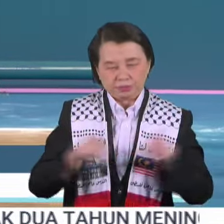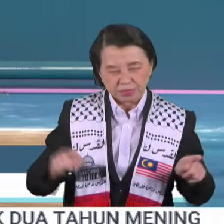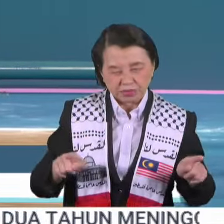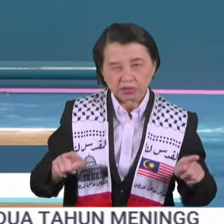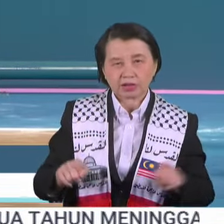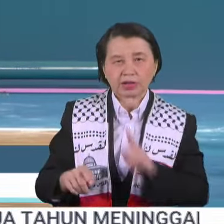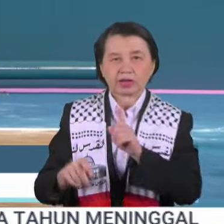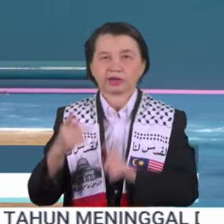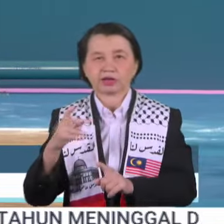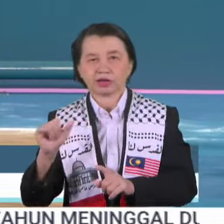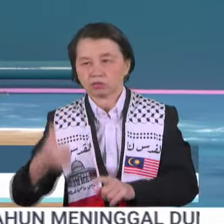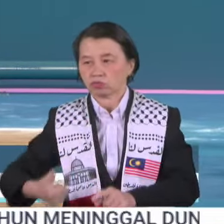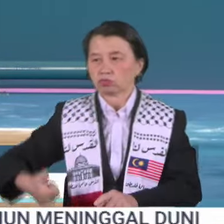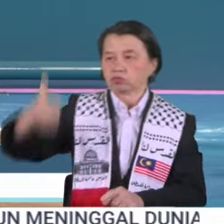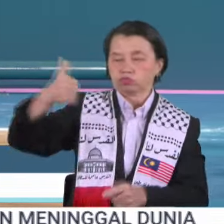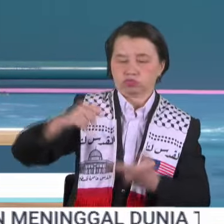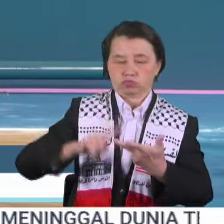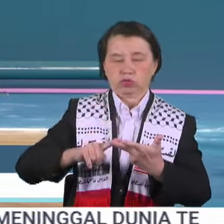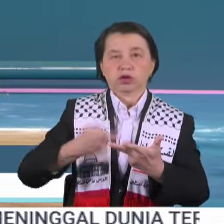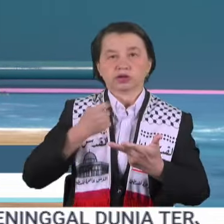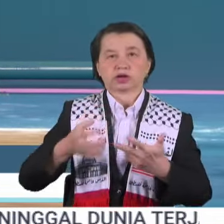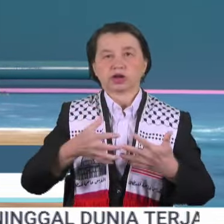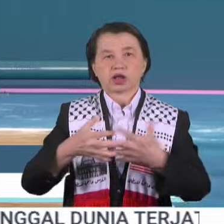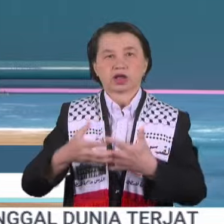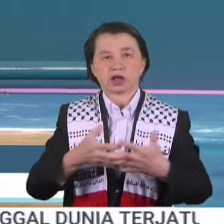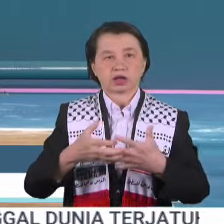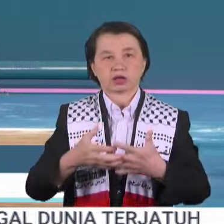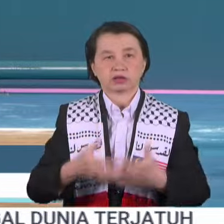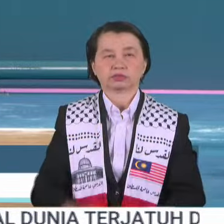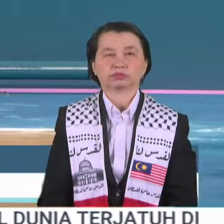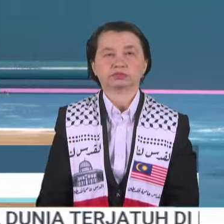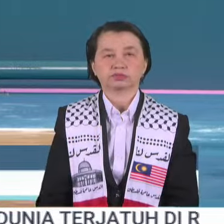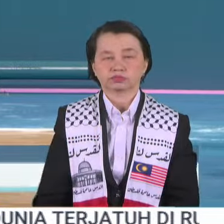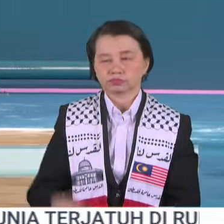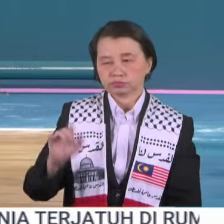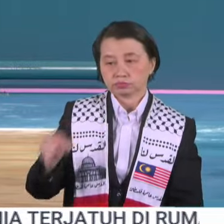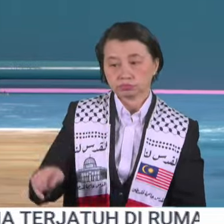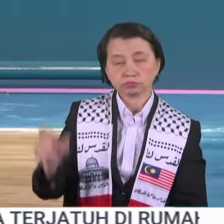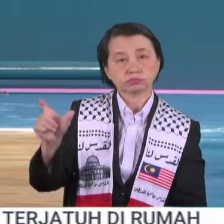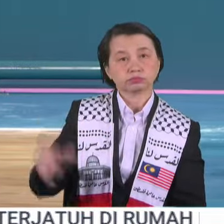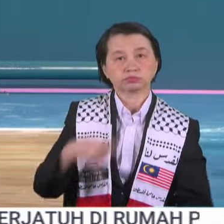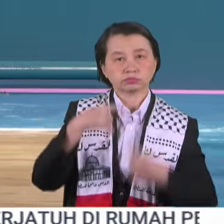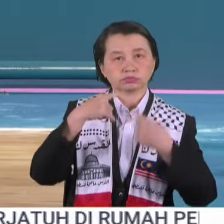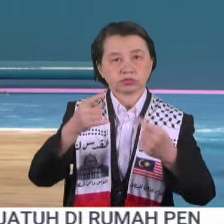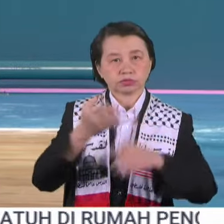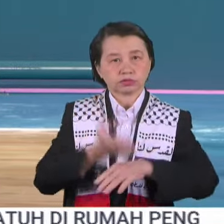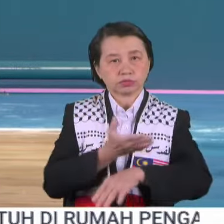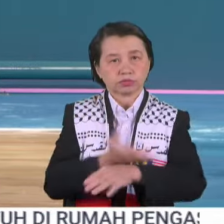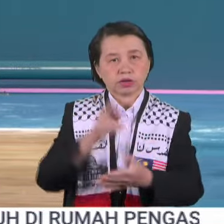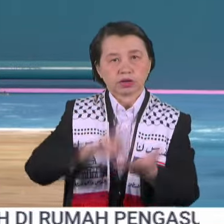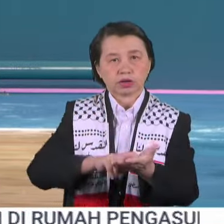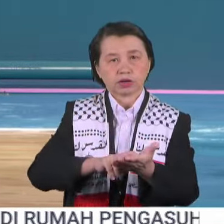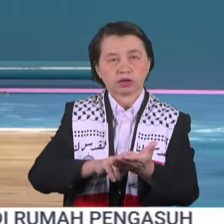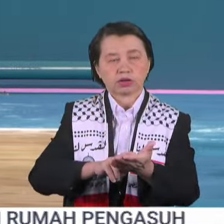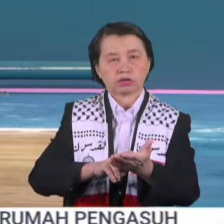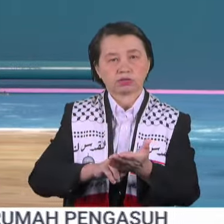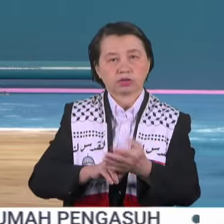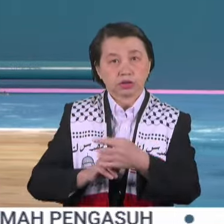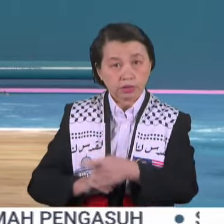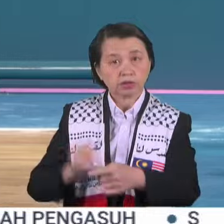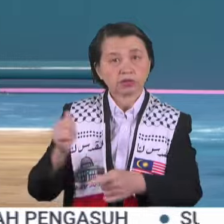1 kg dengan pemenang pingat gangsa dari Amerika Syarikat Hampton Morris. Anik bagaimanapun berjaya memperbaharui rekod kebangsaan miliknya